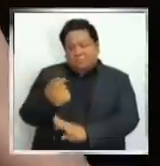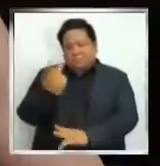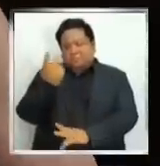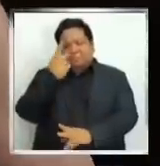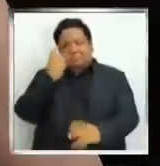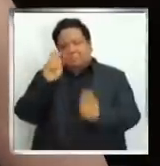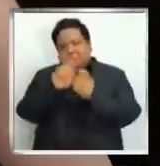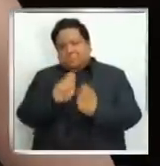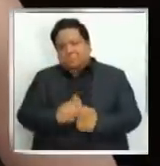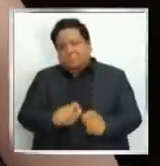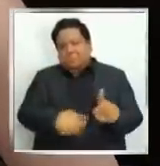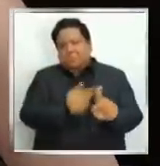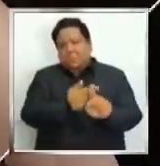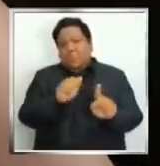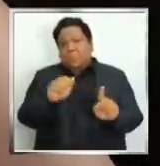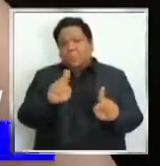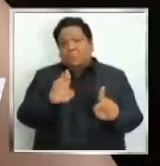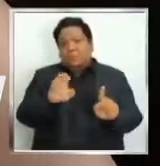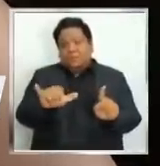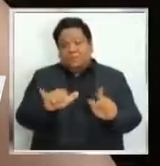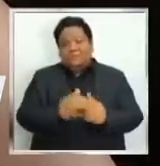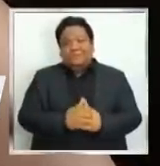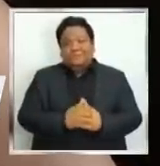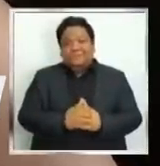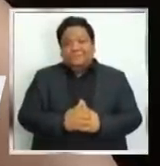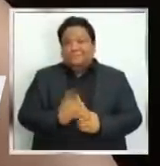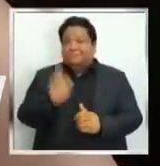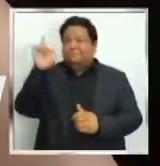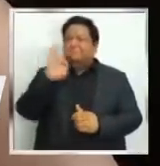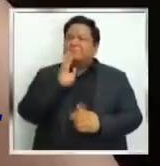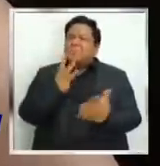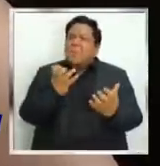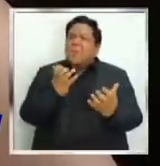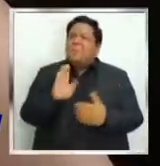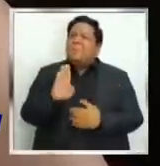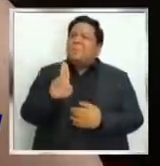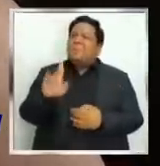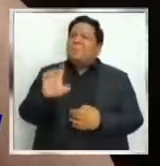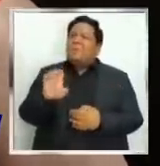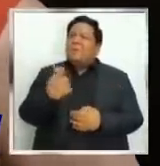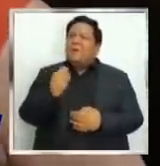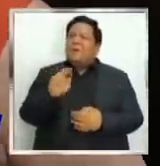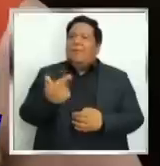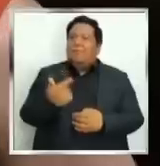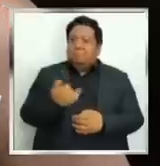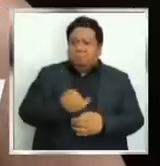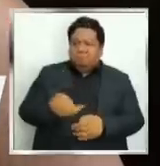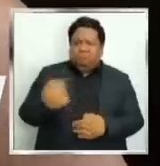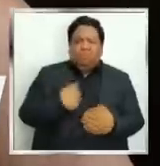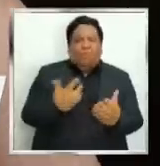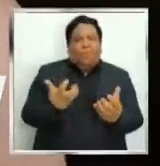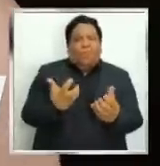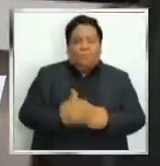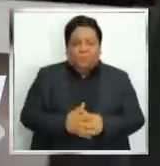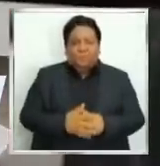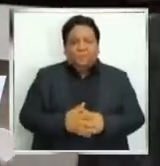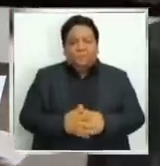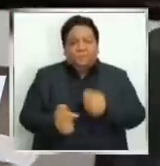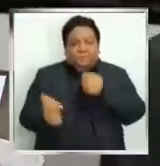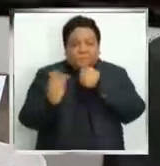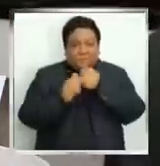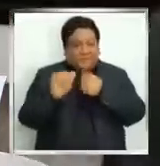Eh, dream ko kasing mag-bubble gang. Nag-aantay lang din ako ng imbitasyon at saka kung anong gagawin. Yan ang revelation ni It's Showtime host